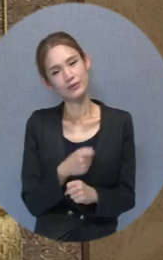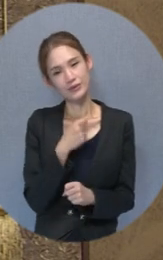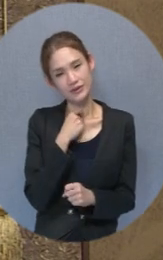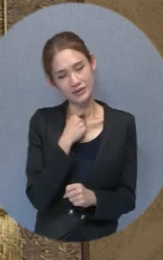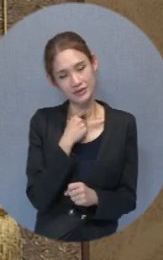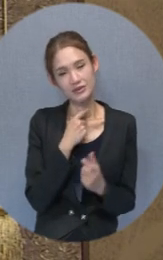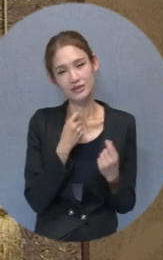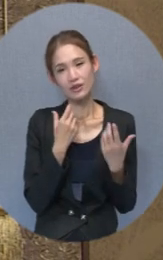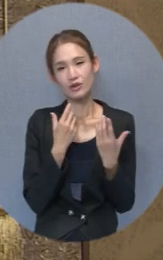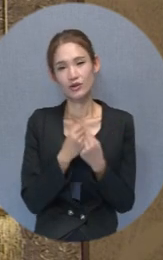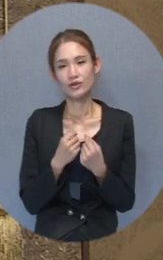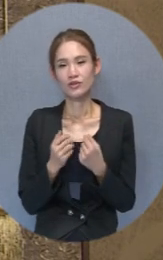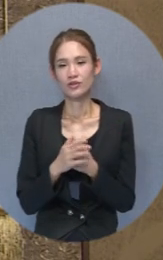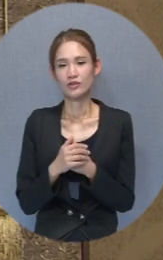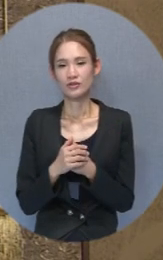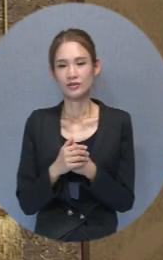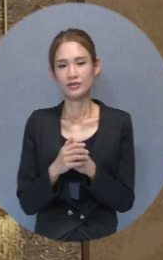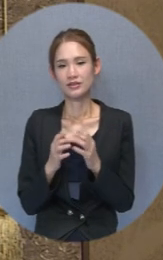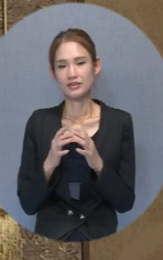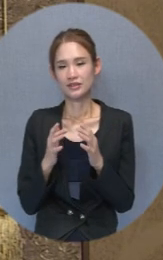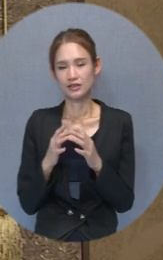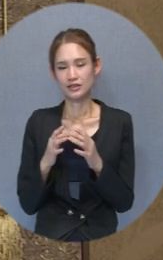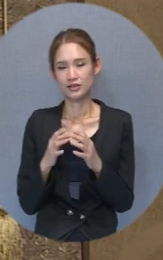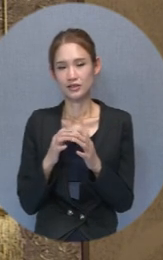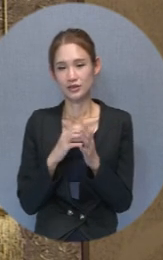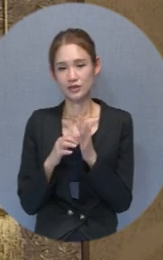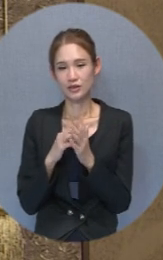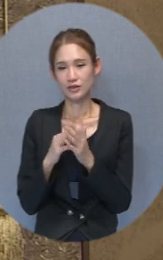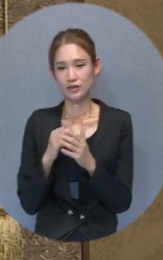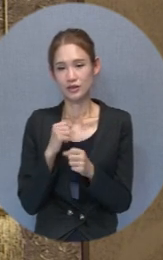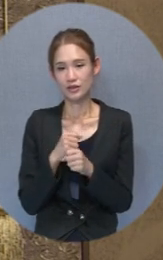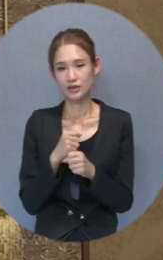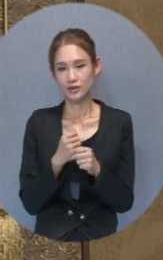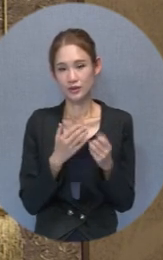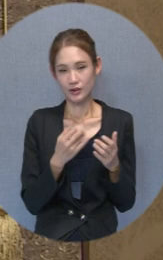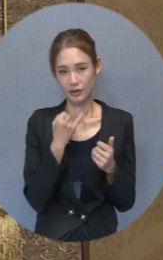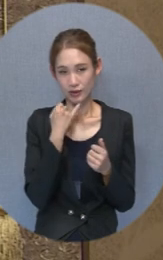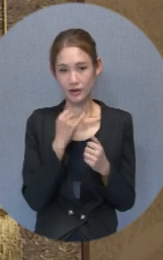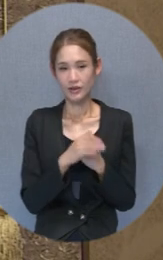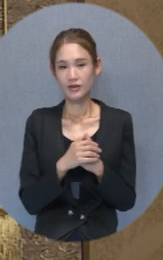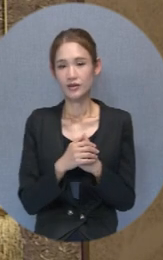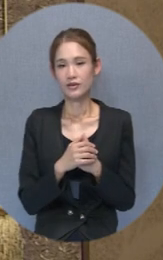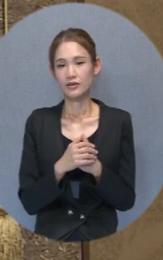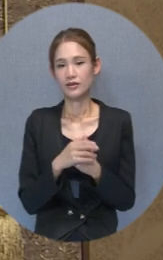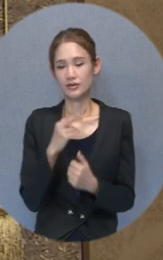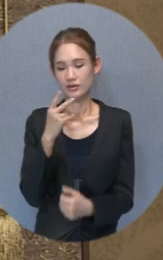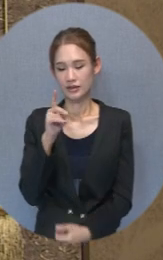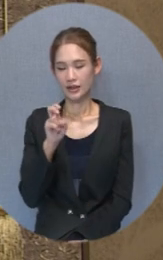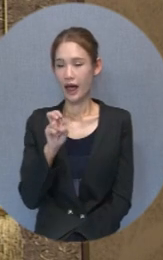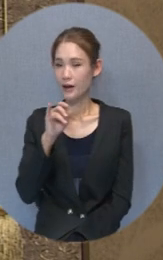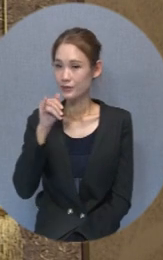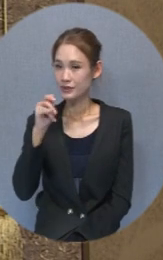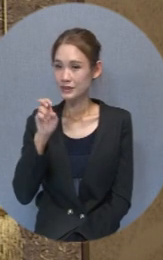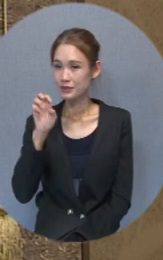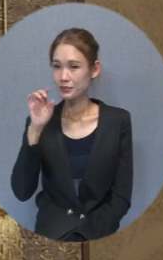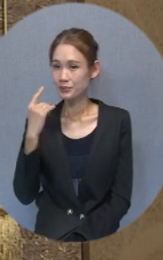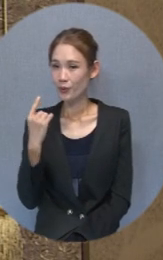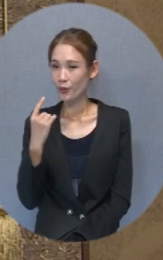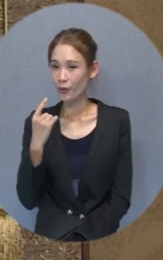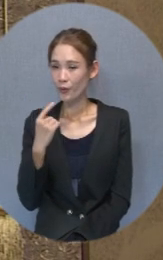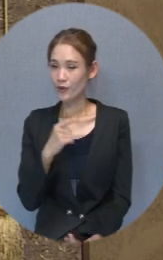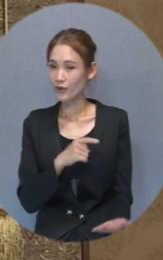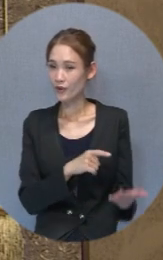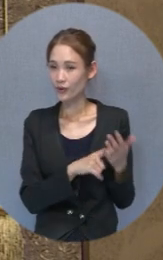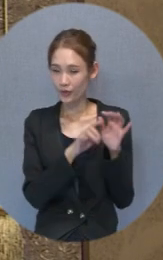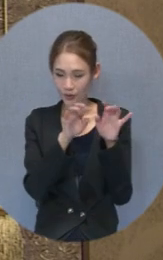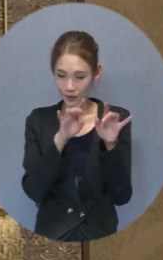그러는 경우에는 네. 저희 쇼핑몰에서 신청하셔가지고 만들어 보셔도 돼요. 네. 근데 이제 담심포라고 검색하면 쇼핑몰에 나오나요?